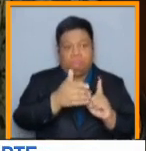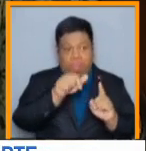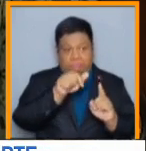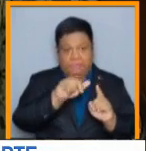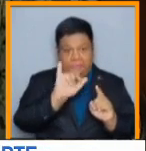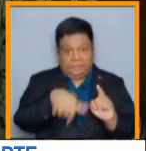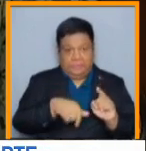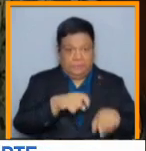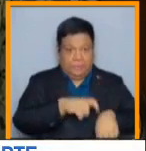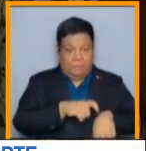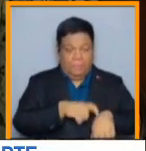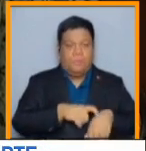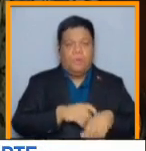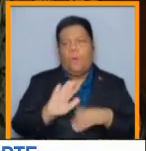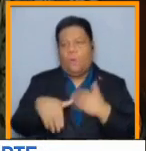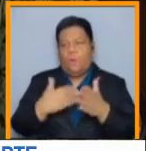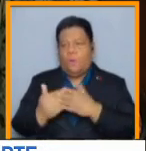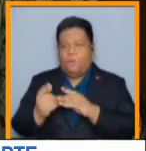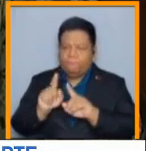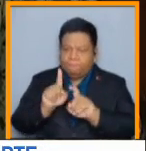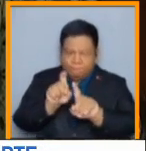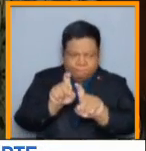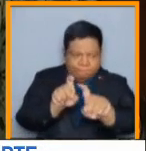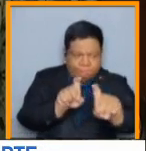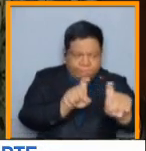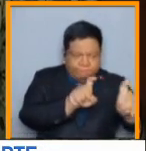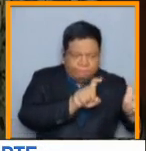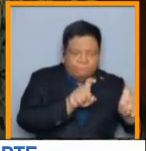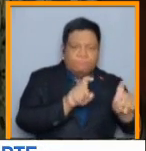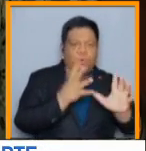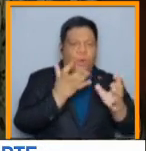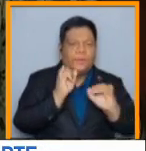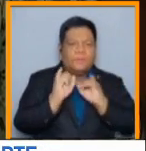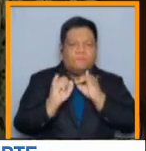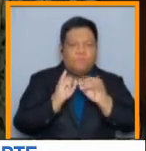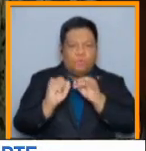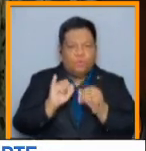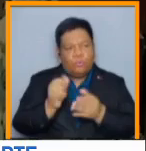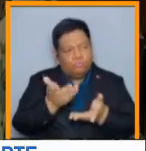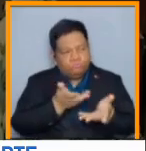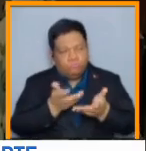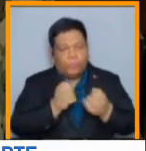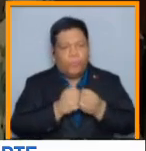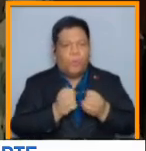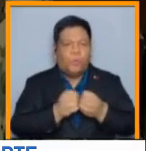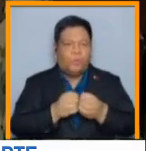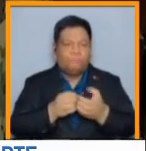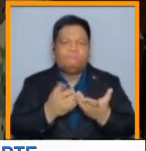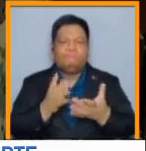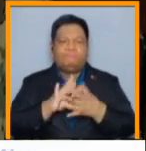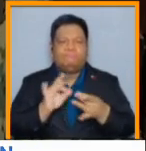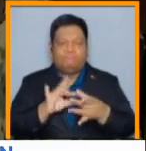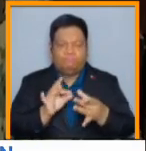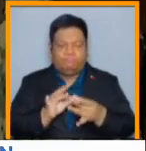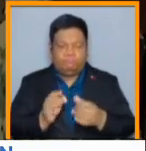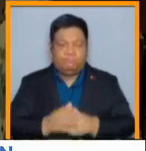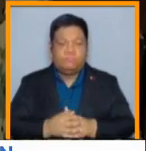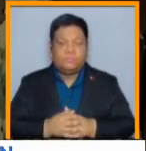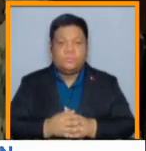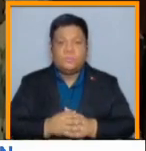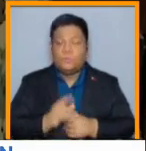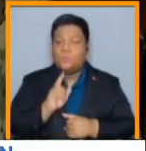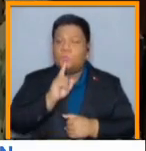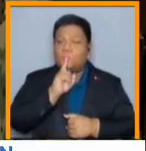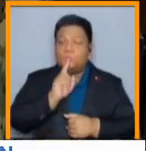kinokontakt po natin para ma-interview at magbigay po sila ng statement. Initially po, ang tinitignan